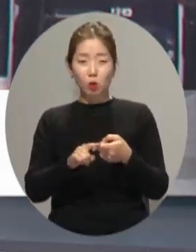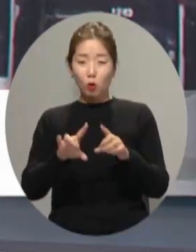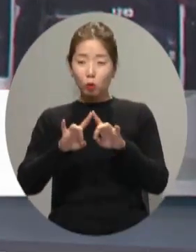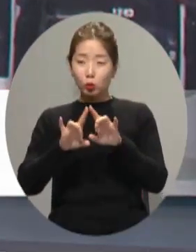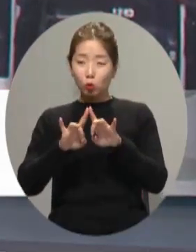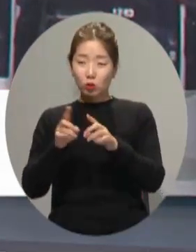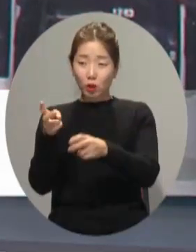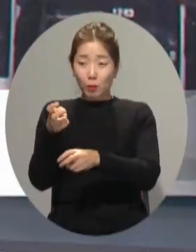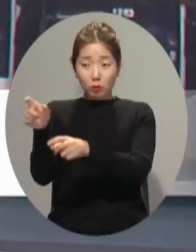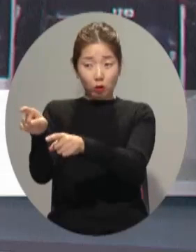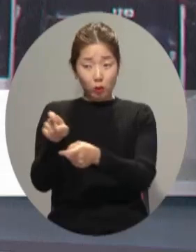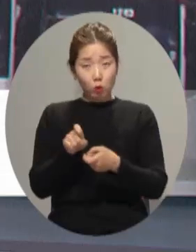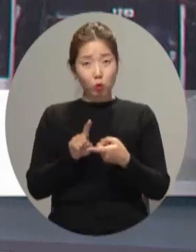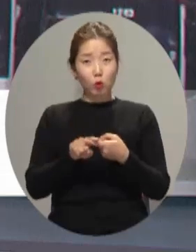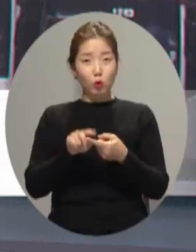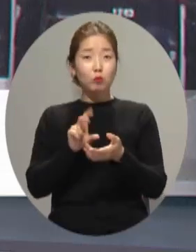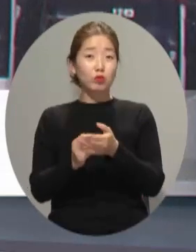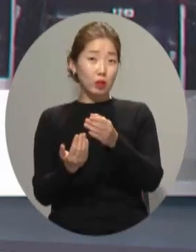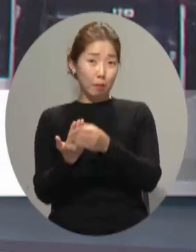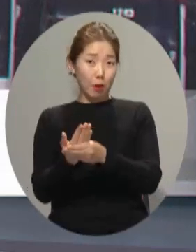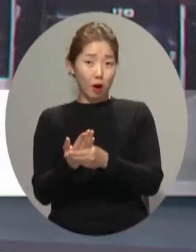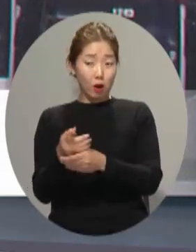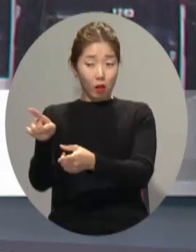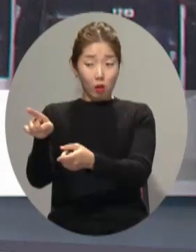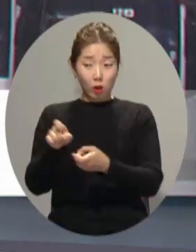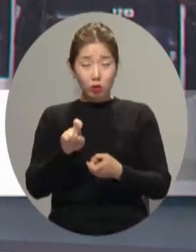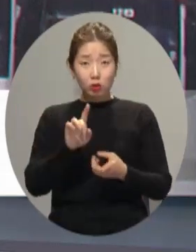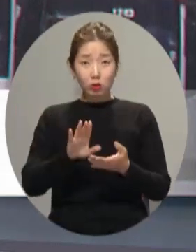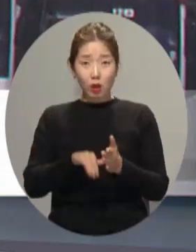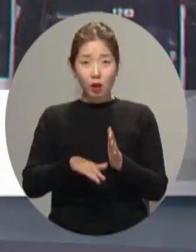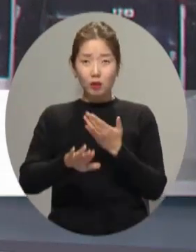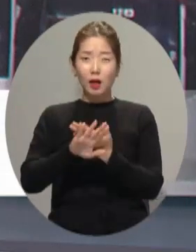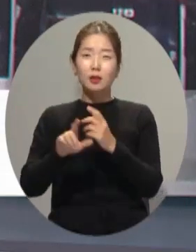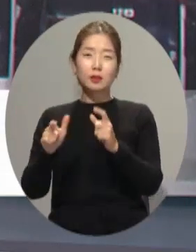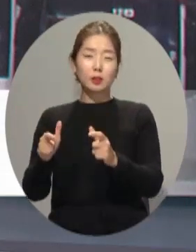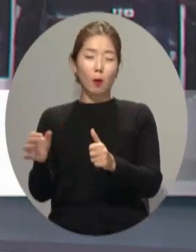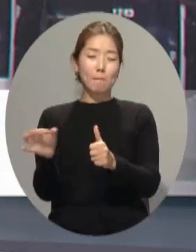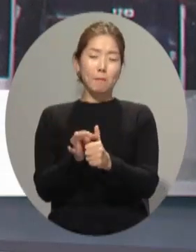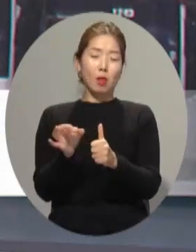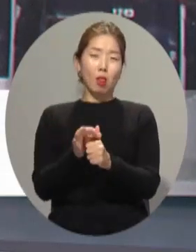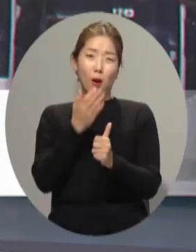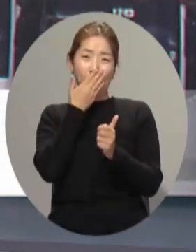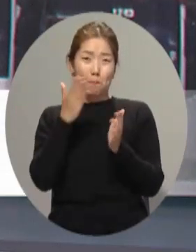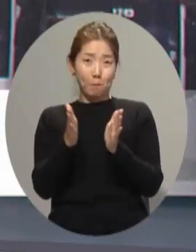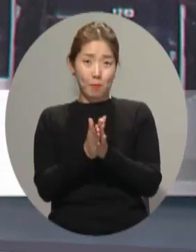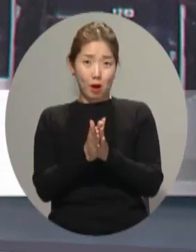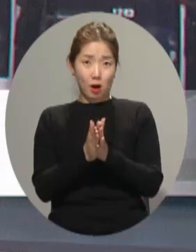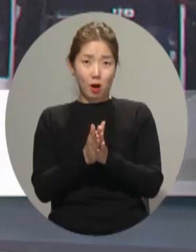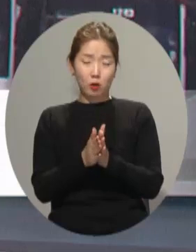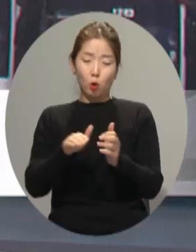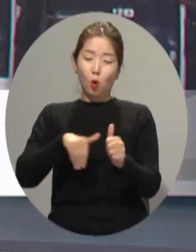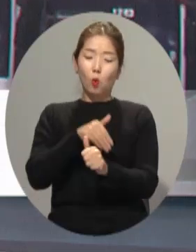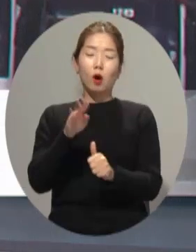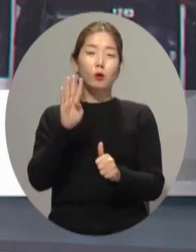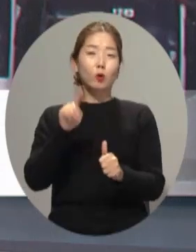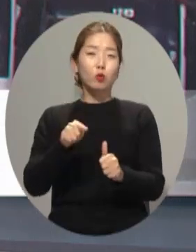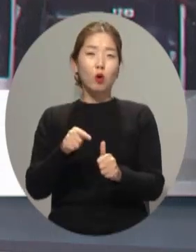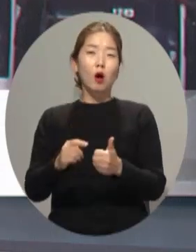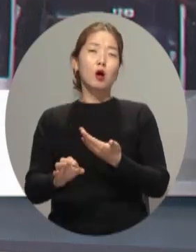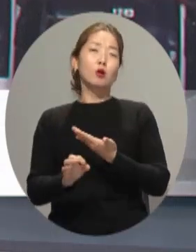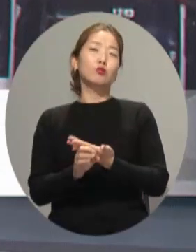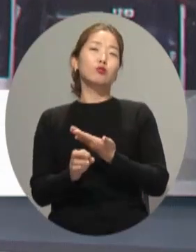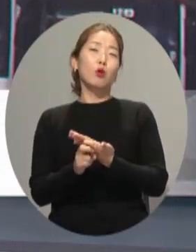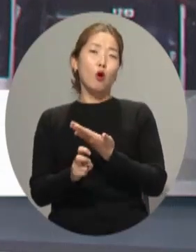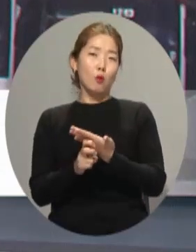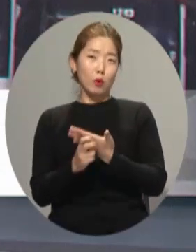사실상 제동이 걸렸습니다. 버스를 수입해온 업체가 타 지역의 보조금 비리 사건에 연루되면서 환경부가 부정수급